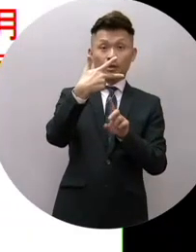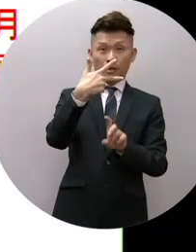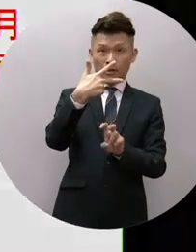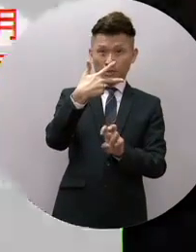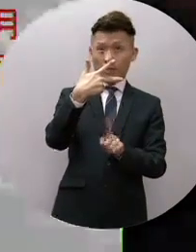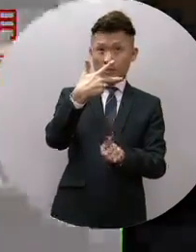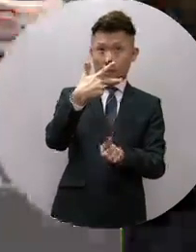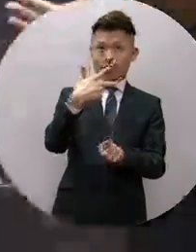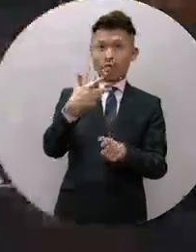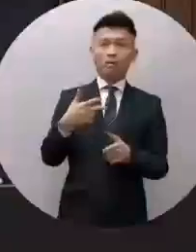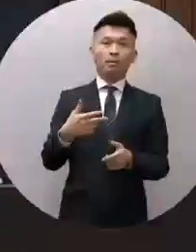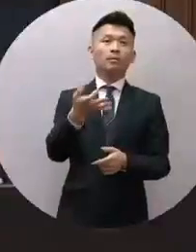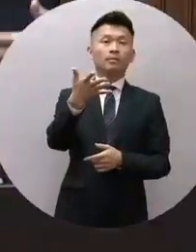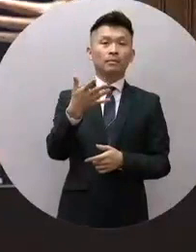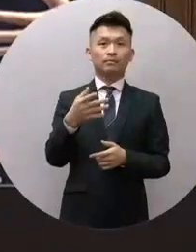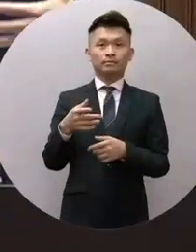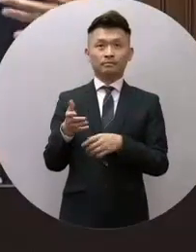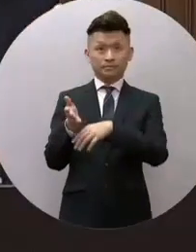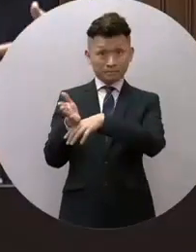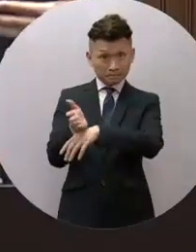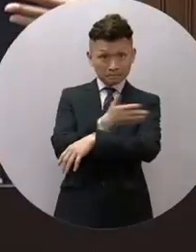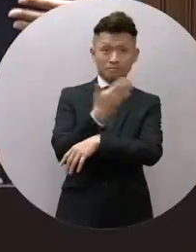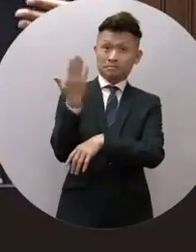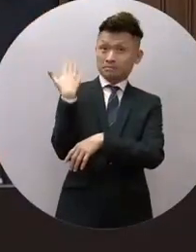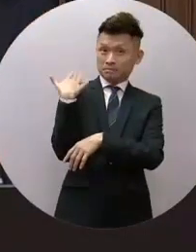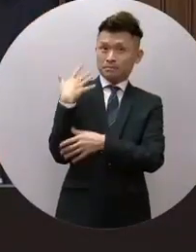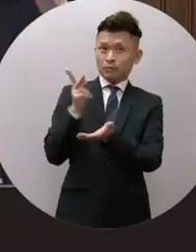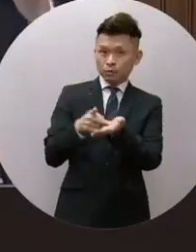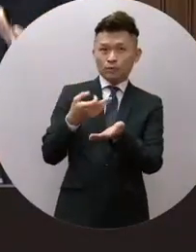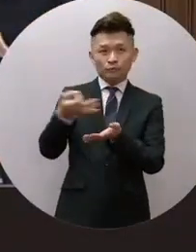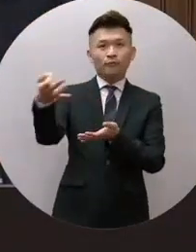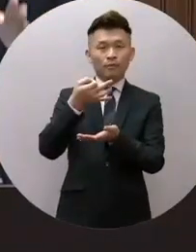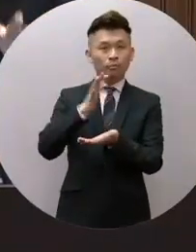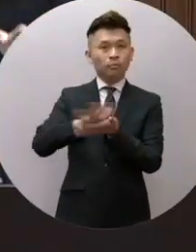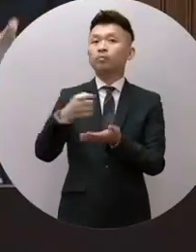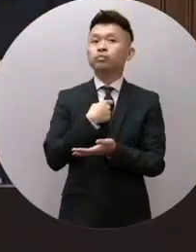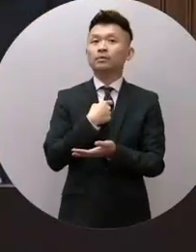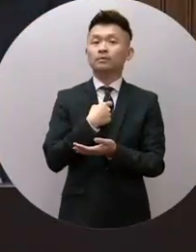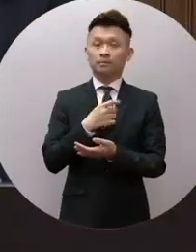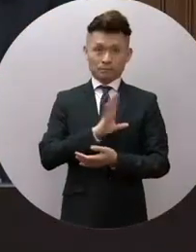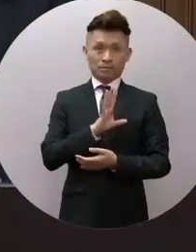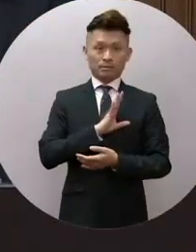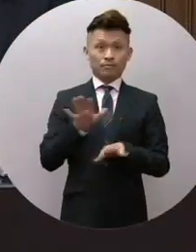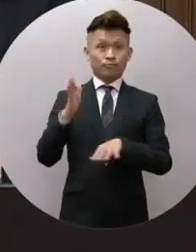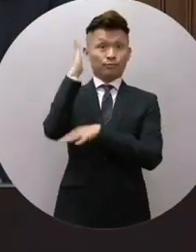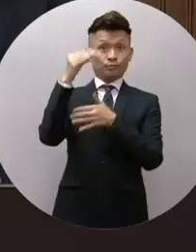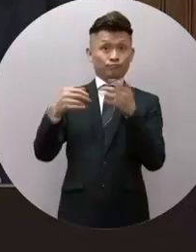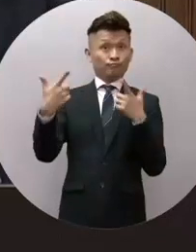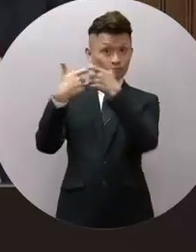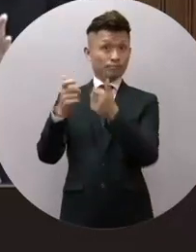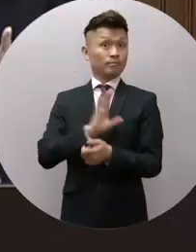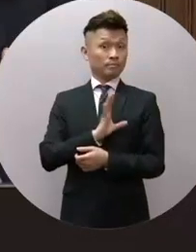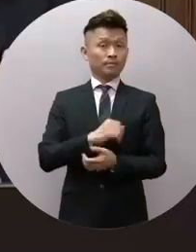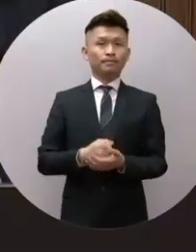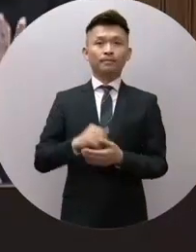因为你都必须要缴清它的所有的这些的过去的这些的使用金，这都是 是正常，你必须要符合现在政府的规定。